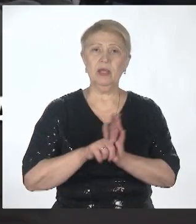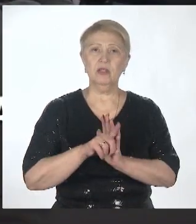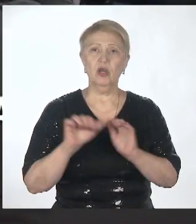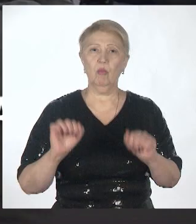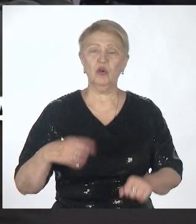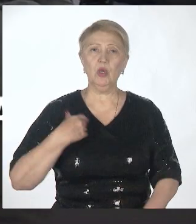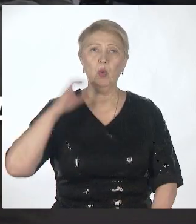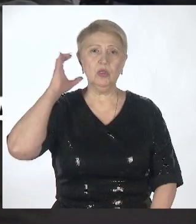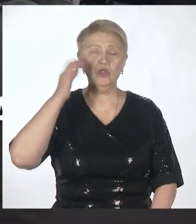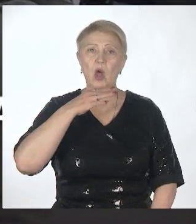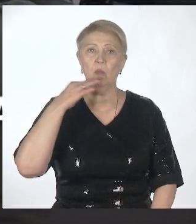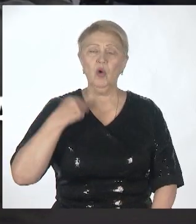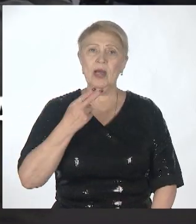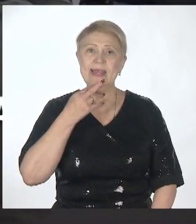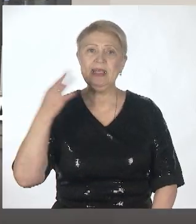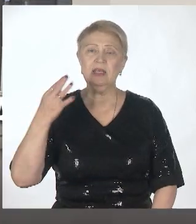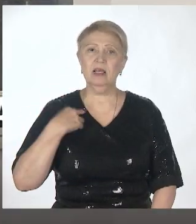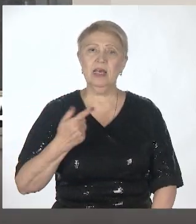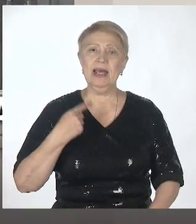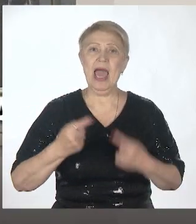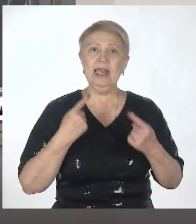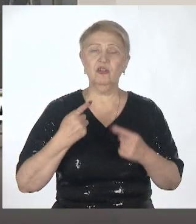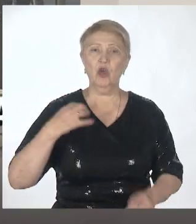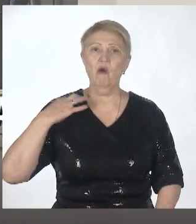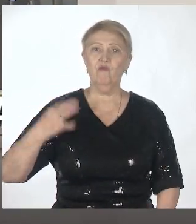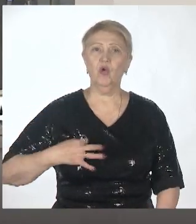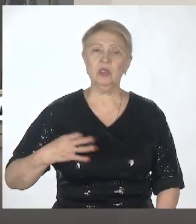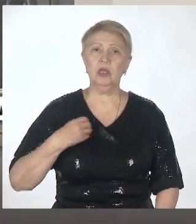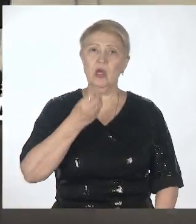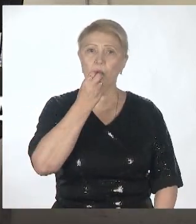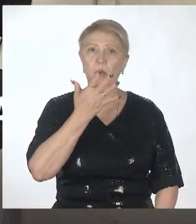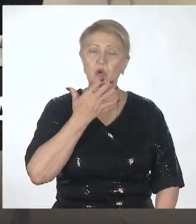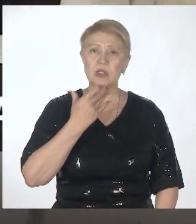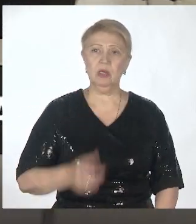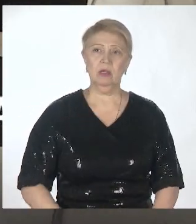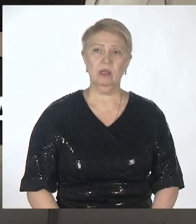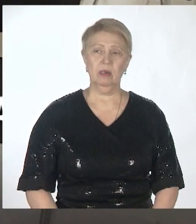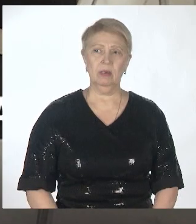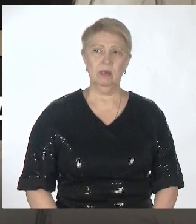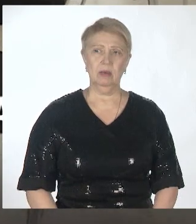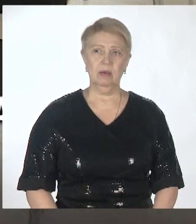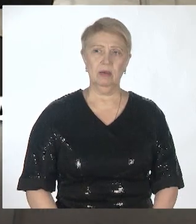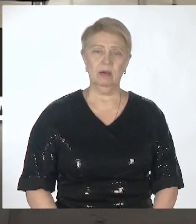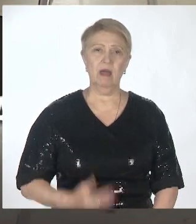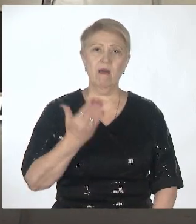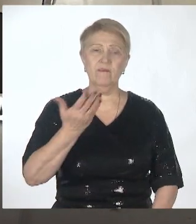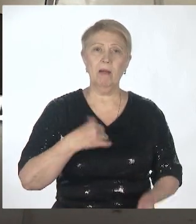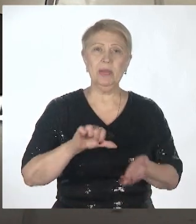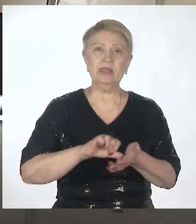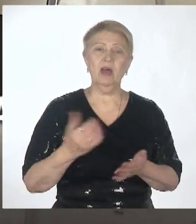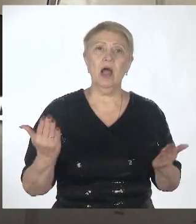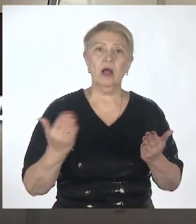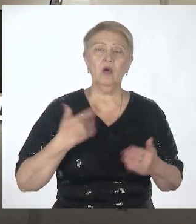было услышать много иностранной речи. Французский, тюркский, японский. Персидский мы не знаем. Вы представляете,